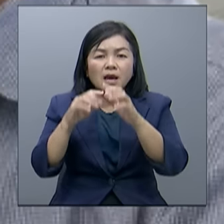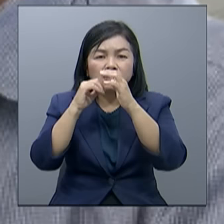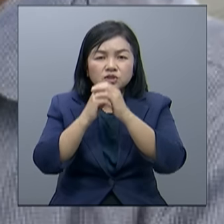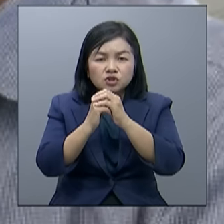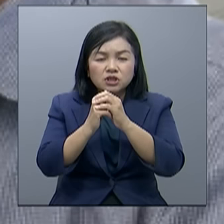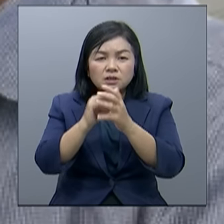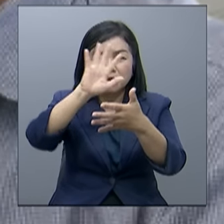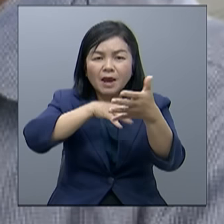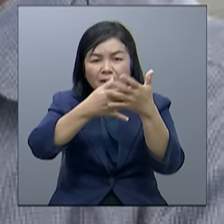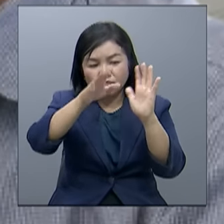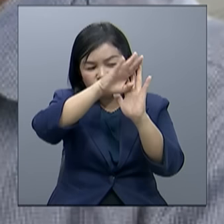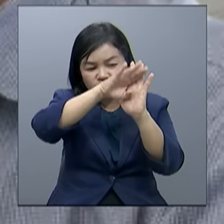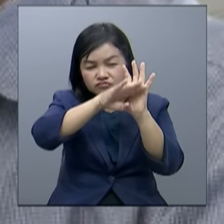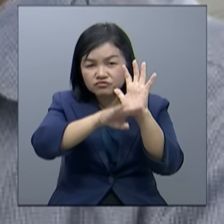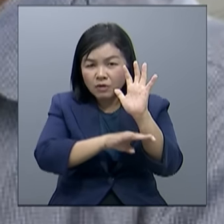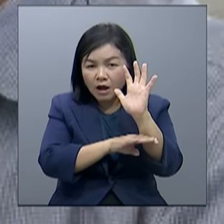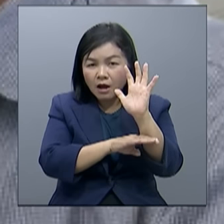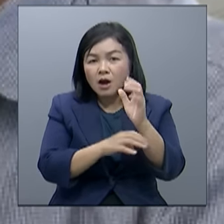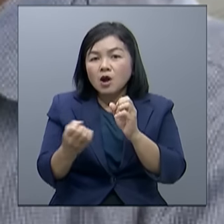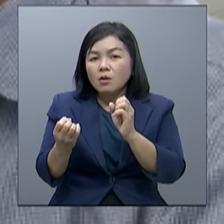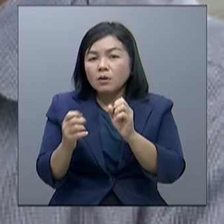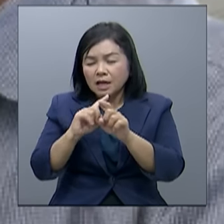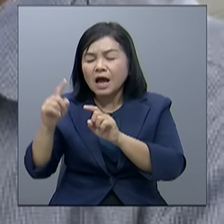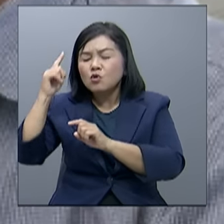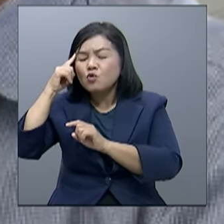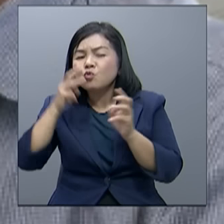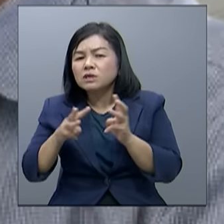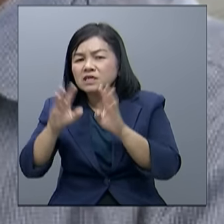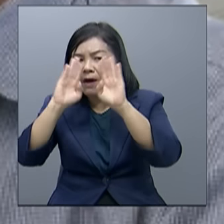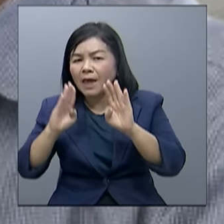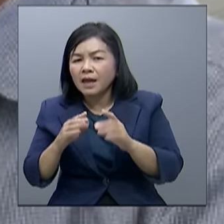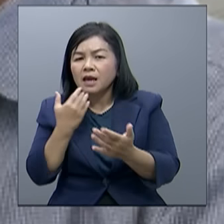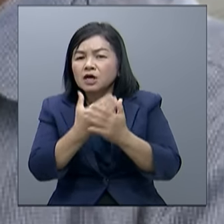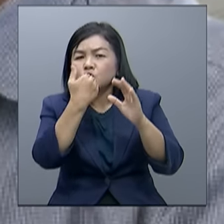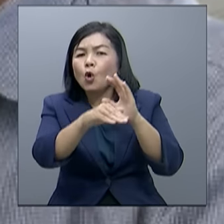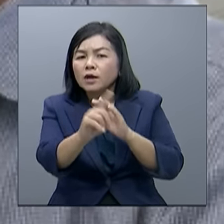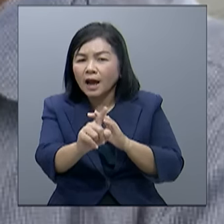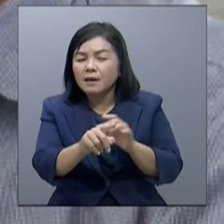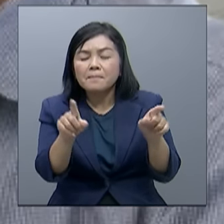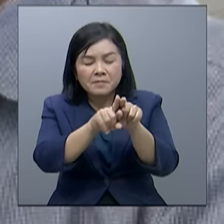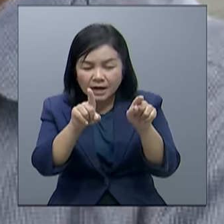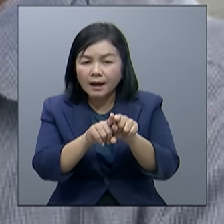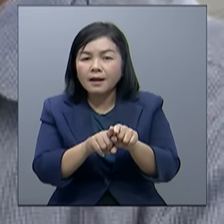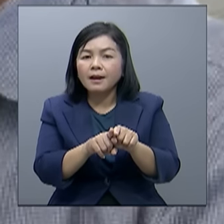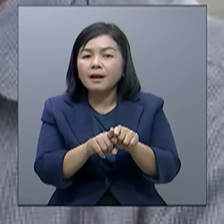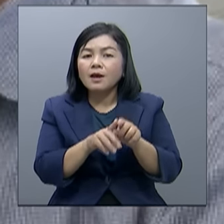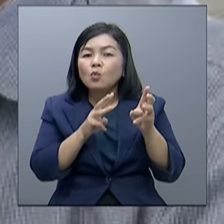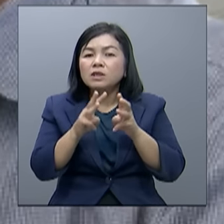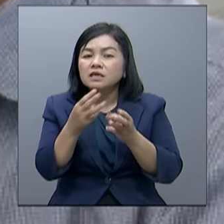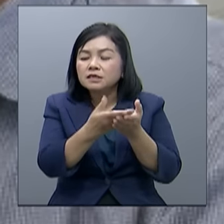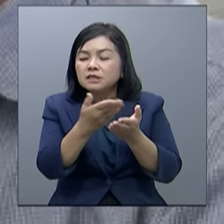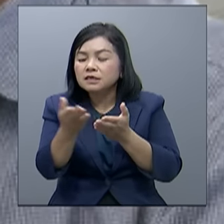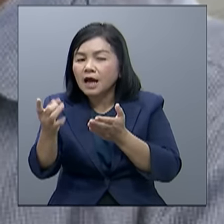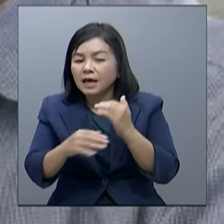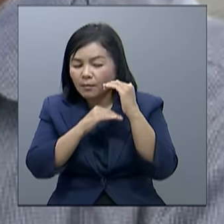เขาเรียกว่าตารางประเมินผลกระทบเศรษฐกิจแล้วเขารู้ว่าจะต้องปรับเงินยังไงซึ่งของเราอ่ะก็มีเหมือนกันนะเขาเรียกตารางปัจจัยผลผลิต input